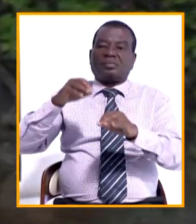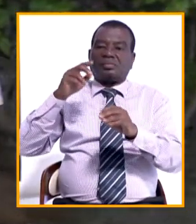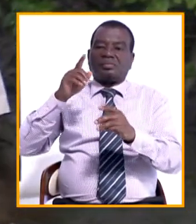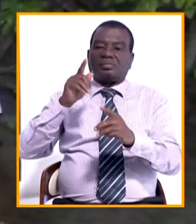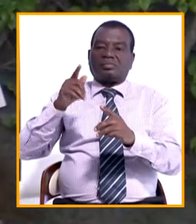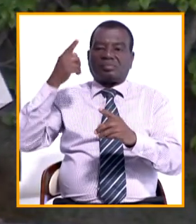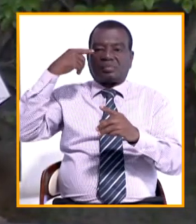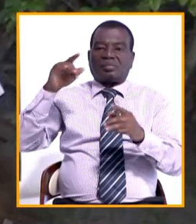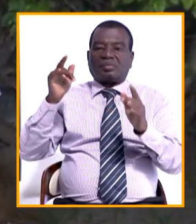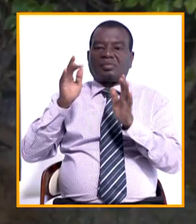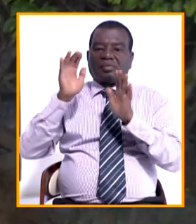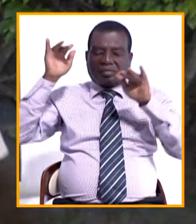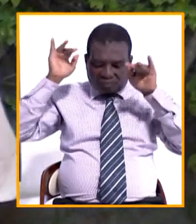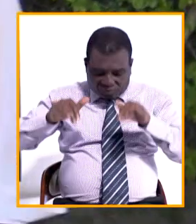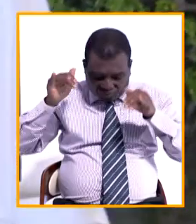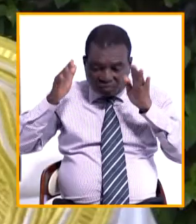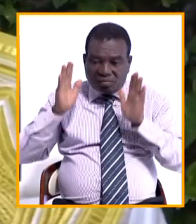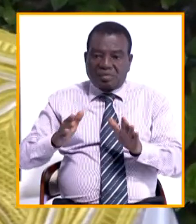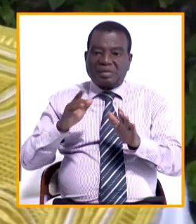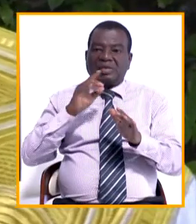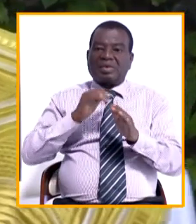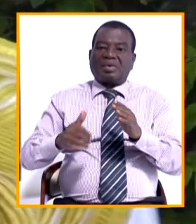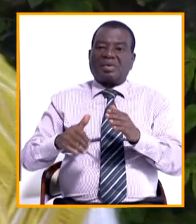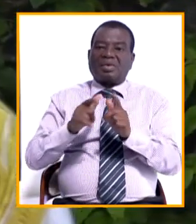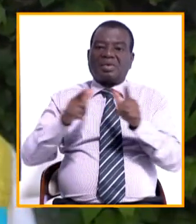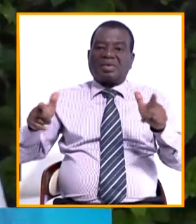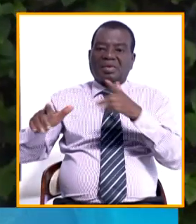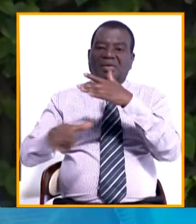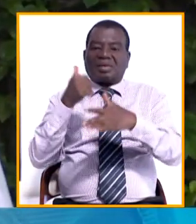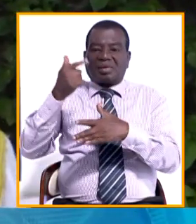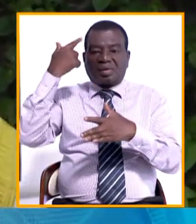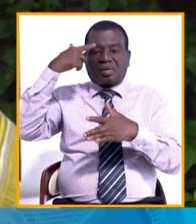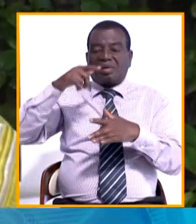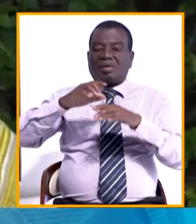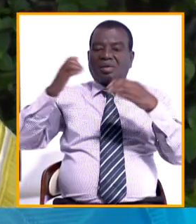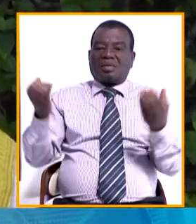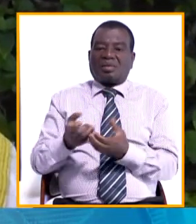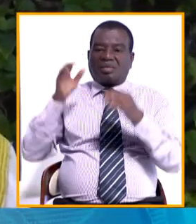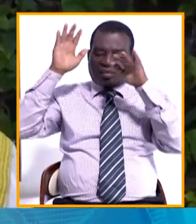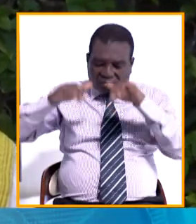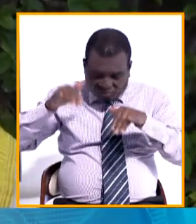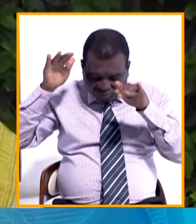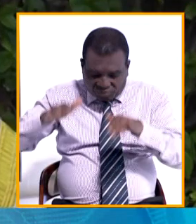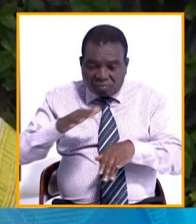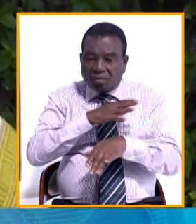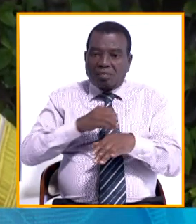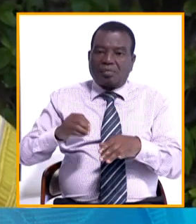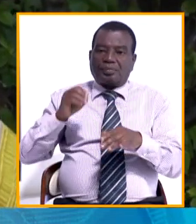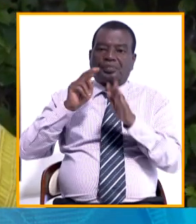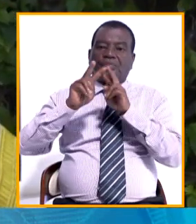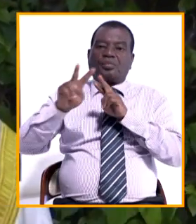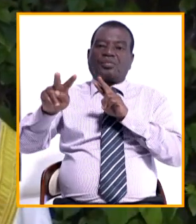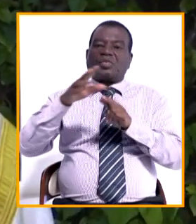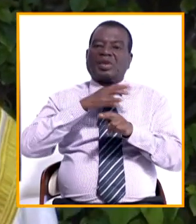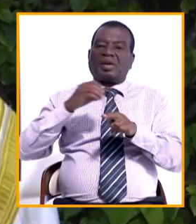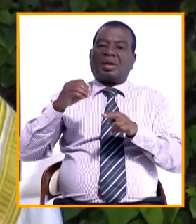cruciale pour les fidèles musulmans. C'est un grand événement pour la communauté musulmane. Le prophète Mohammed sallallahu alayhi wa